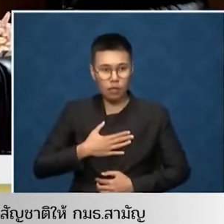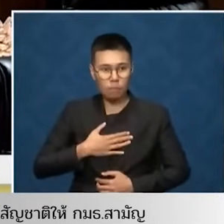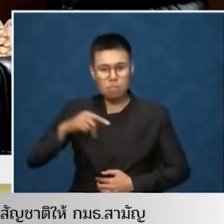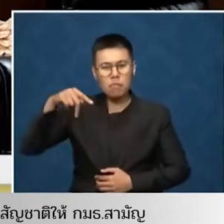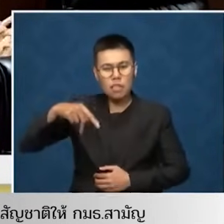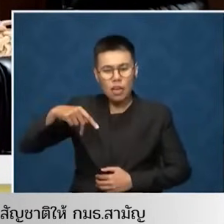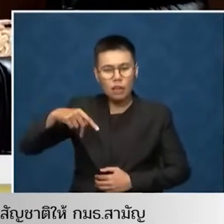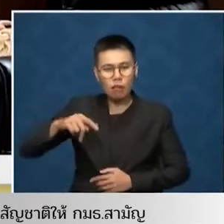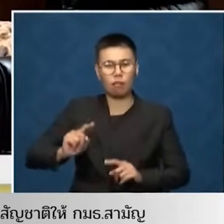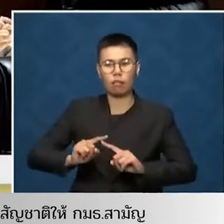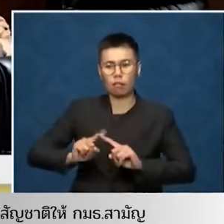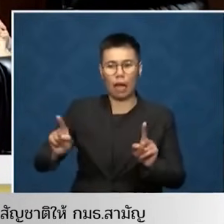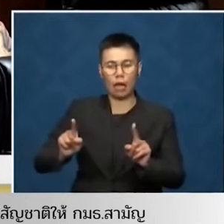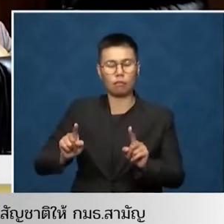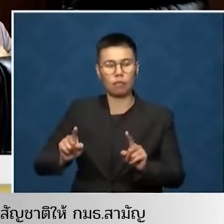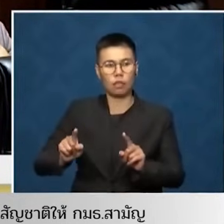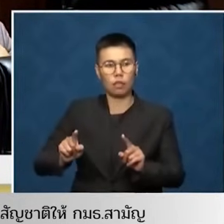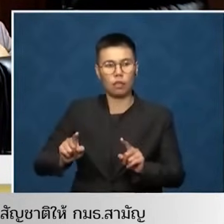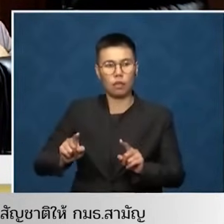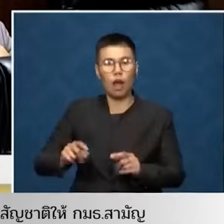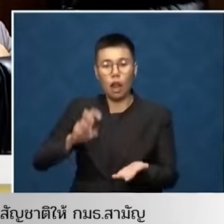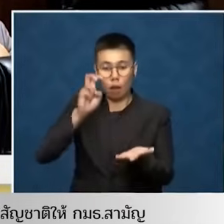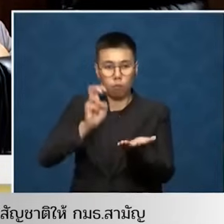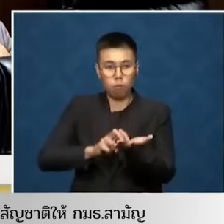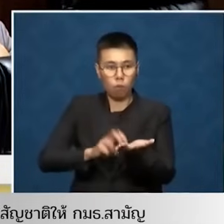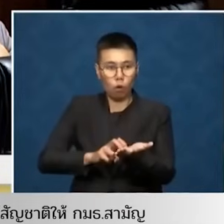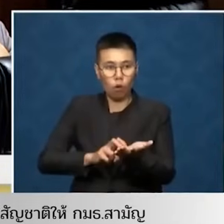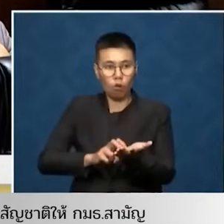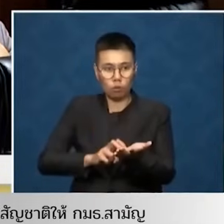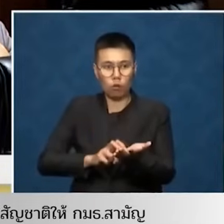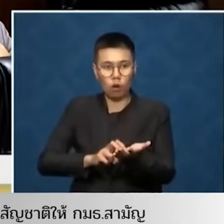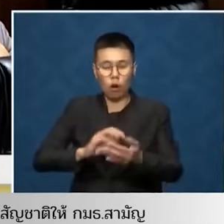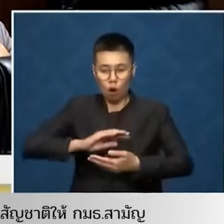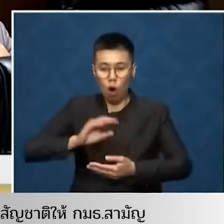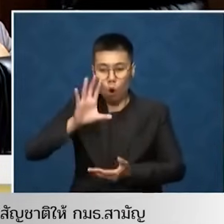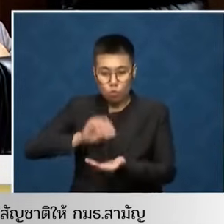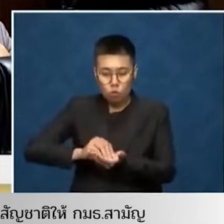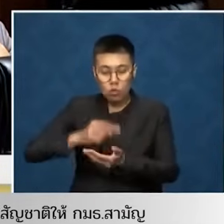ศษไม่เหมือนคนอื่นเป็นเด็กที่ยังไม่ได้รับรองสถานะทางทะเบียนราษฎร